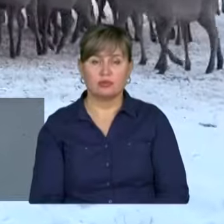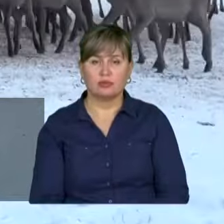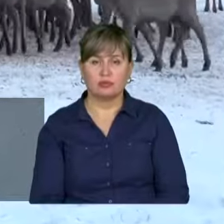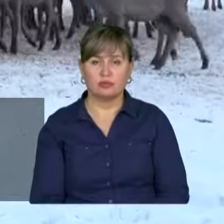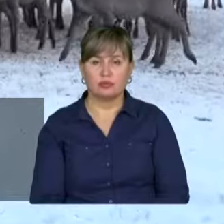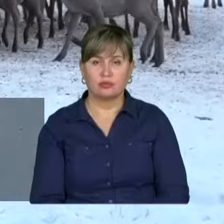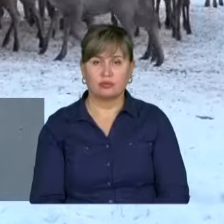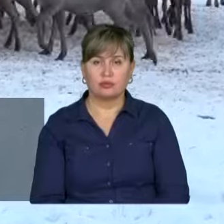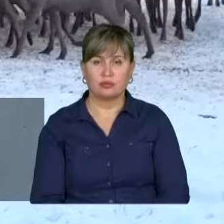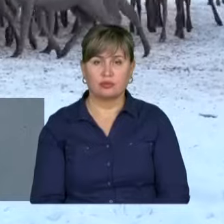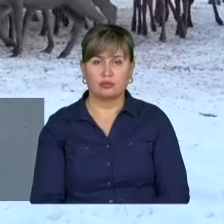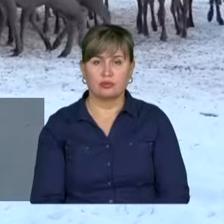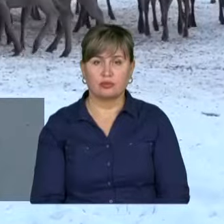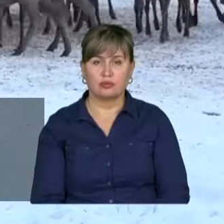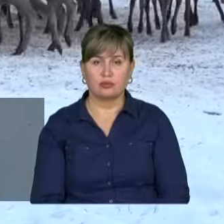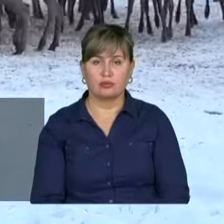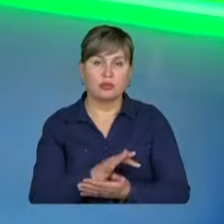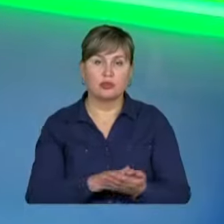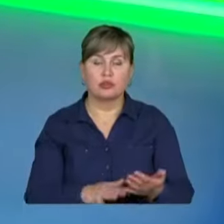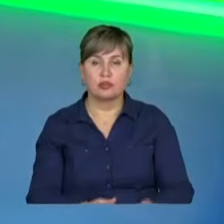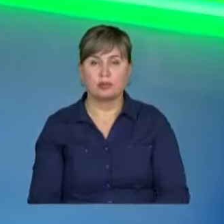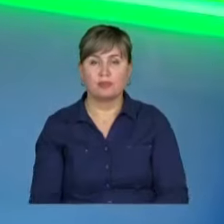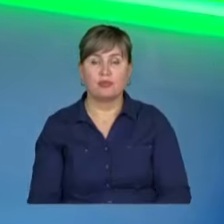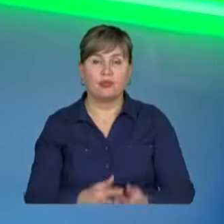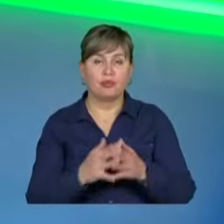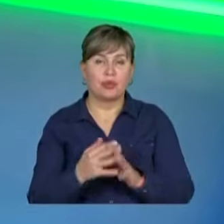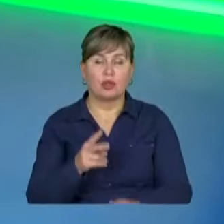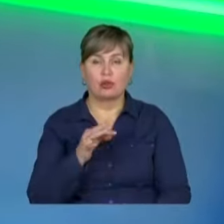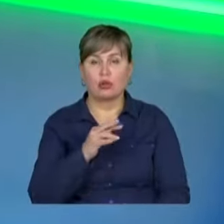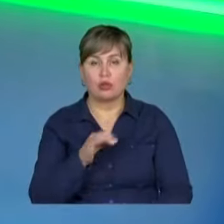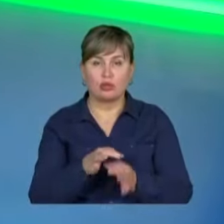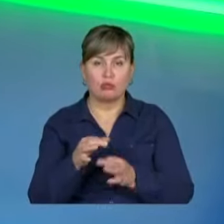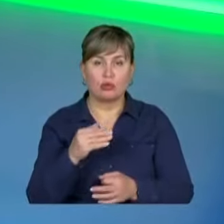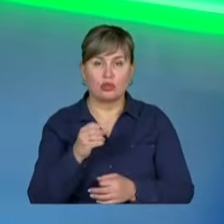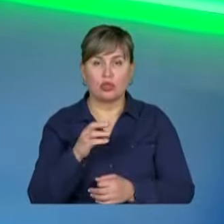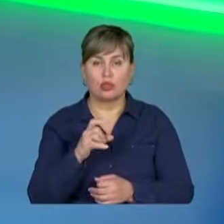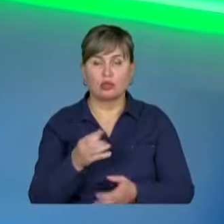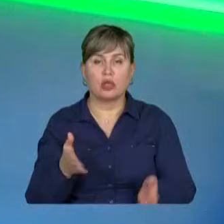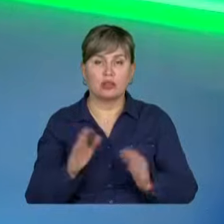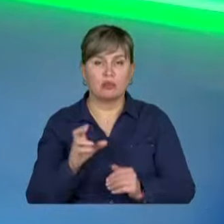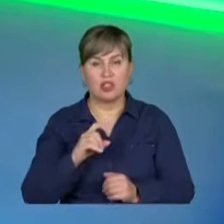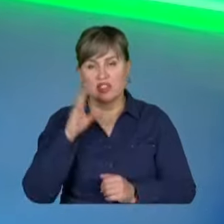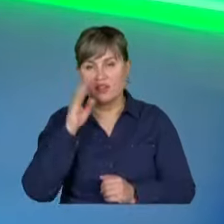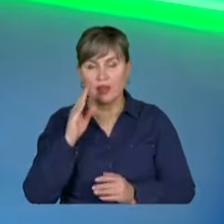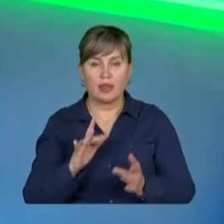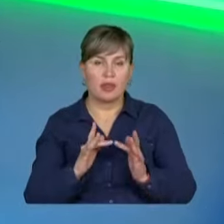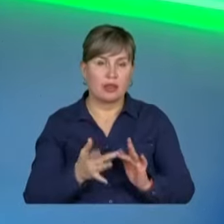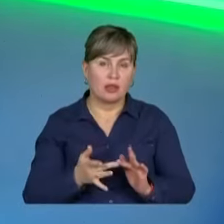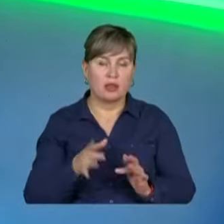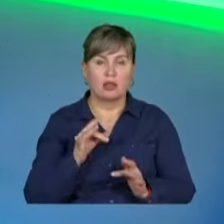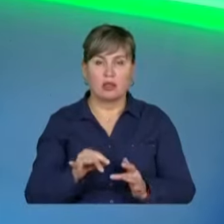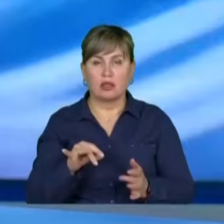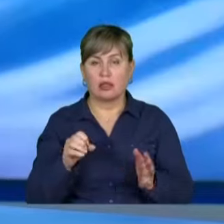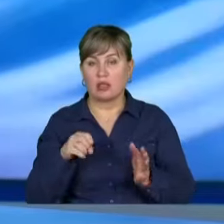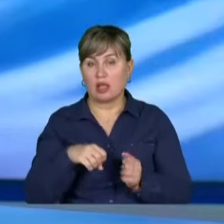Елюбаев, телеканал Алматы, Северо-Казахстанская область. Село Конер в области ЖТСУ осталось без воды, интернета и